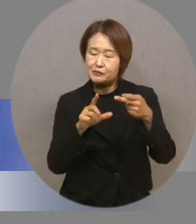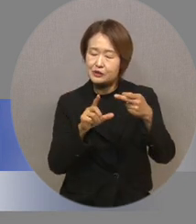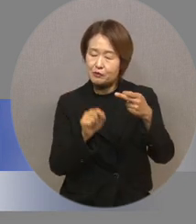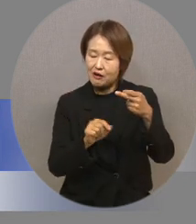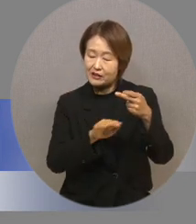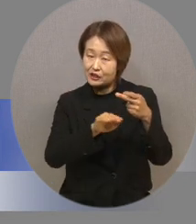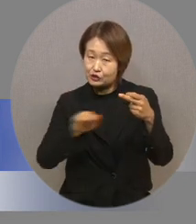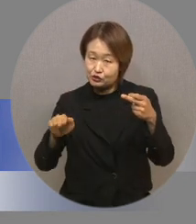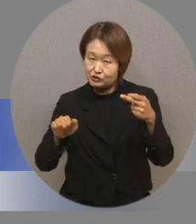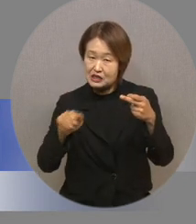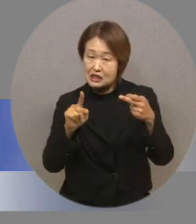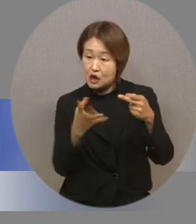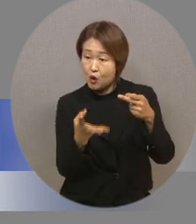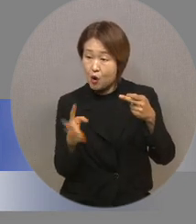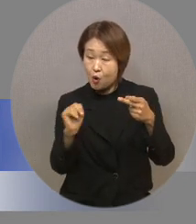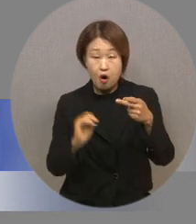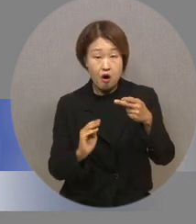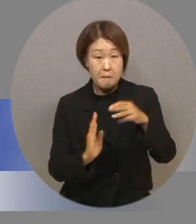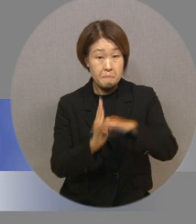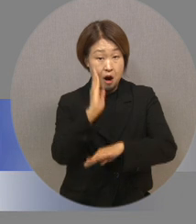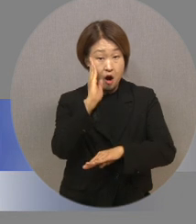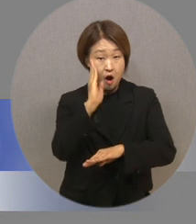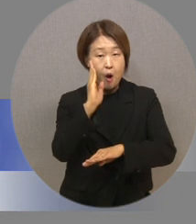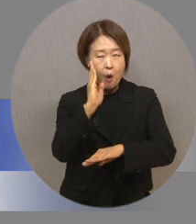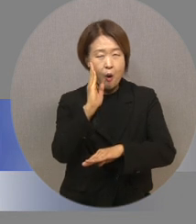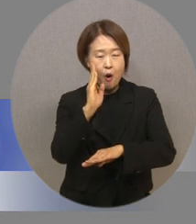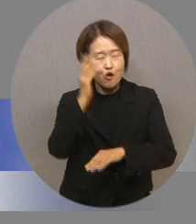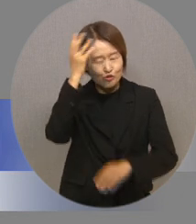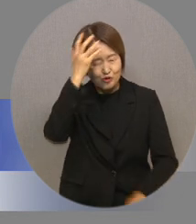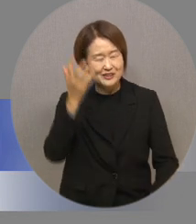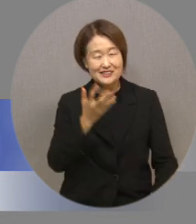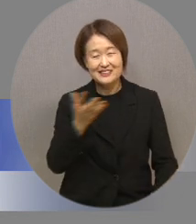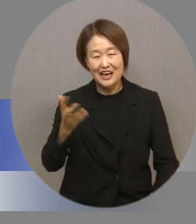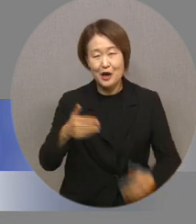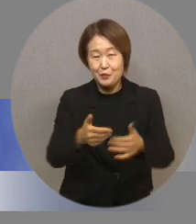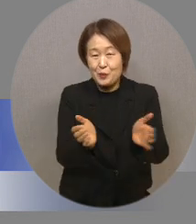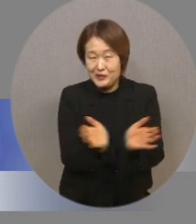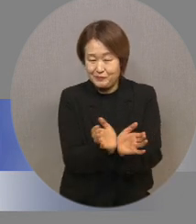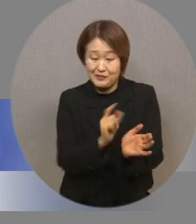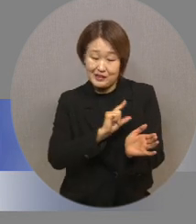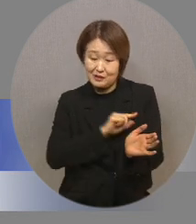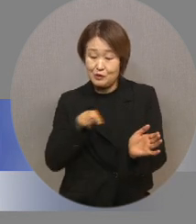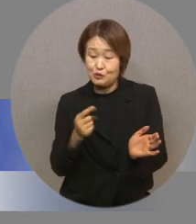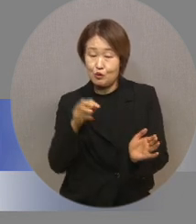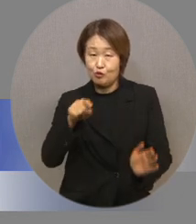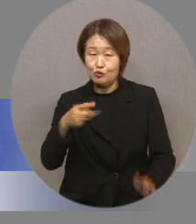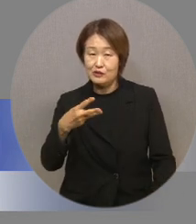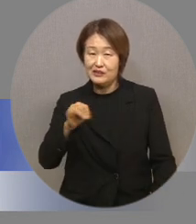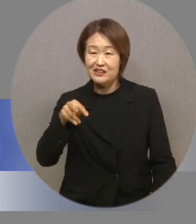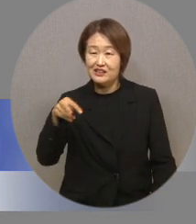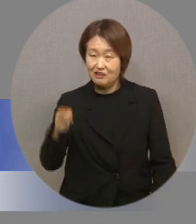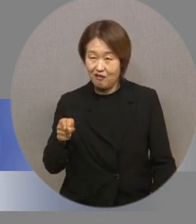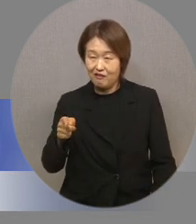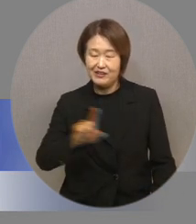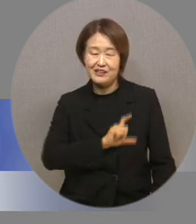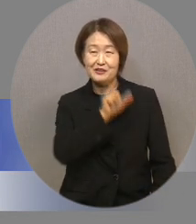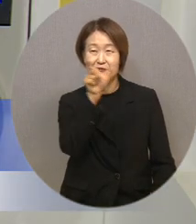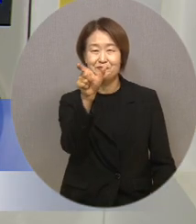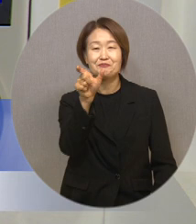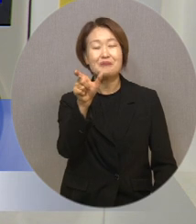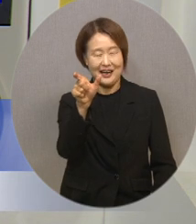후원금이 1억 원 이상이 되면서 고액 후원자 클럽인 소울 리더에 등재됐다고 말했습니다.